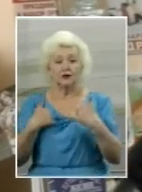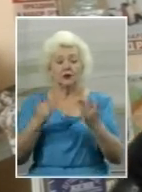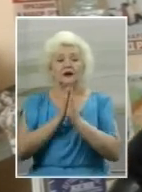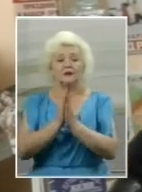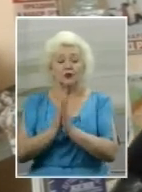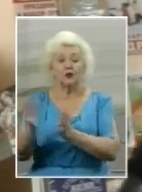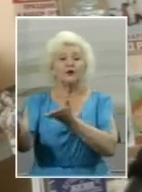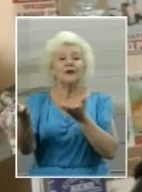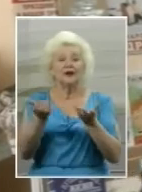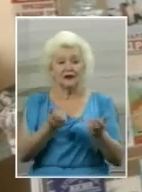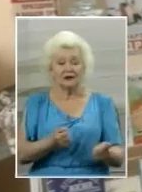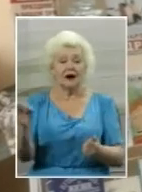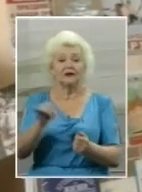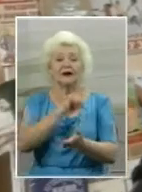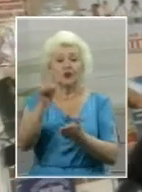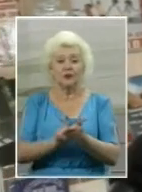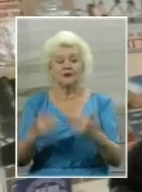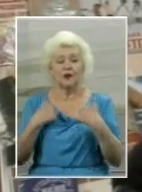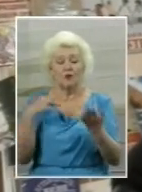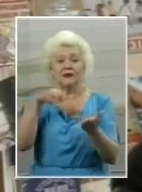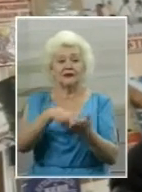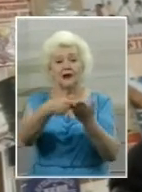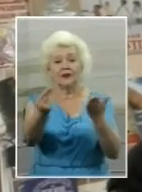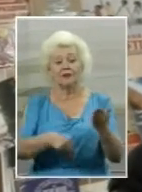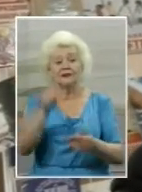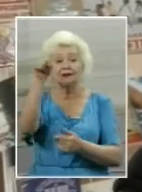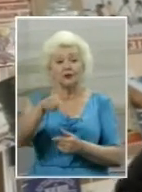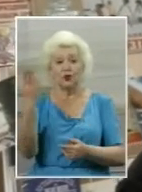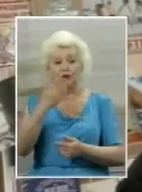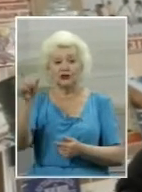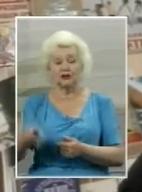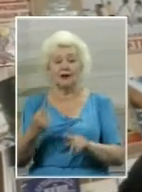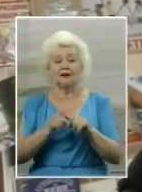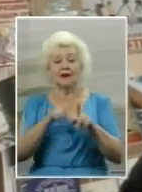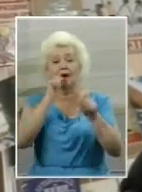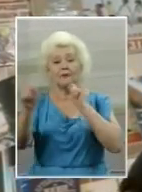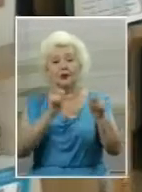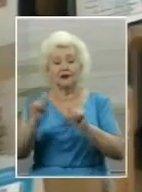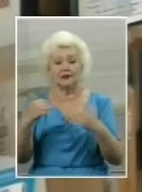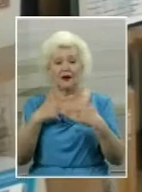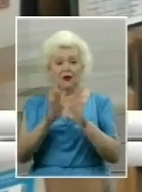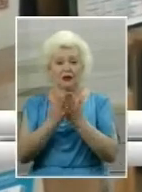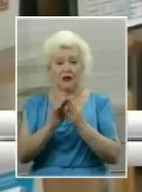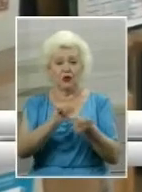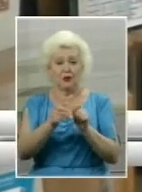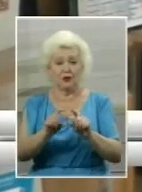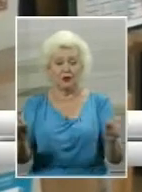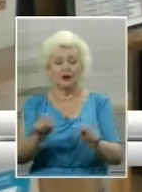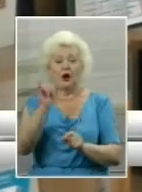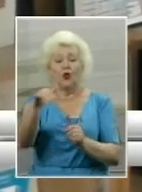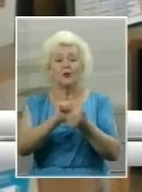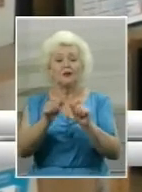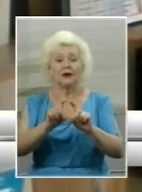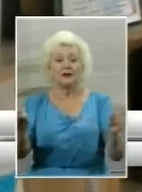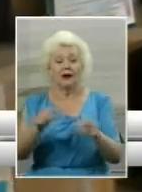проханням прийняти і обов'язково ми ставимо підпис того читача, який подарував нам книги бібліотеці. У бібліотеках